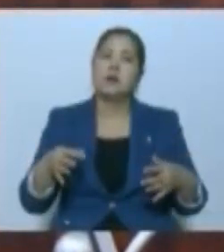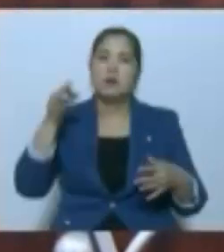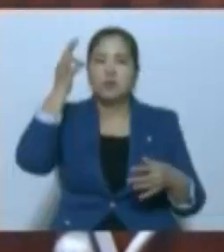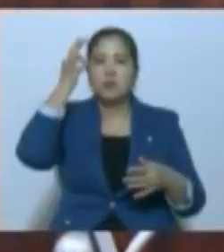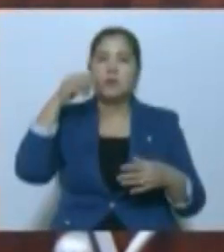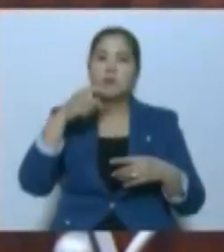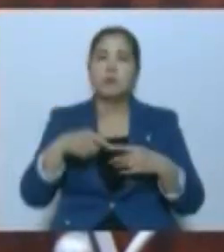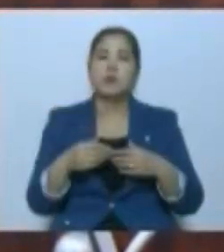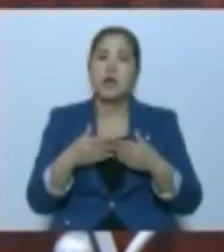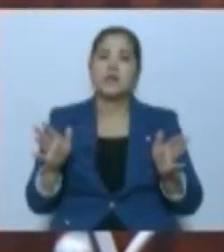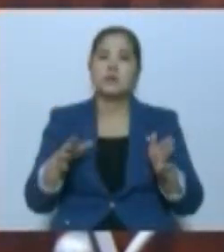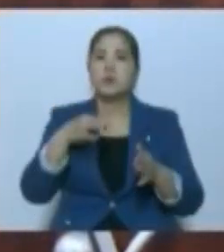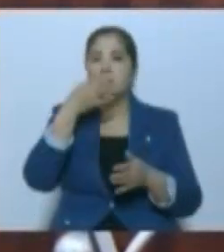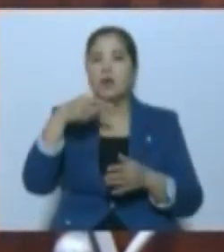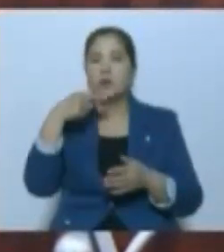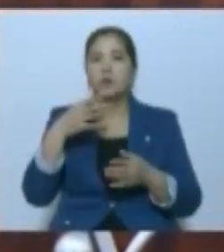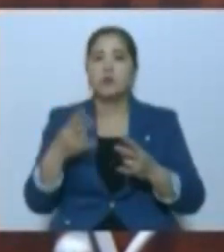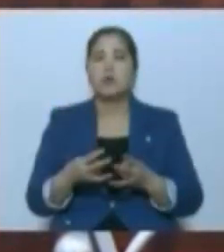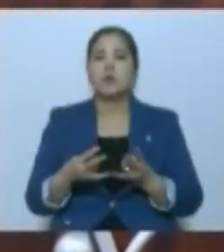қоймай, ашық айту керек. Бұл індет.